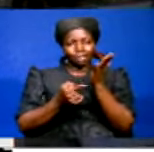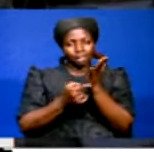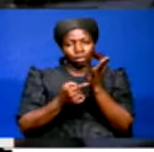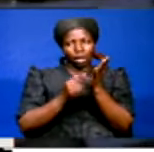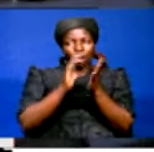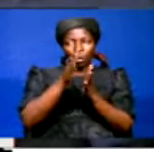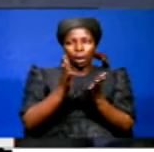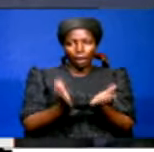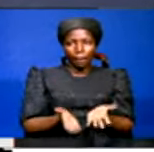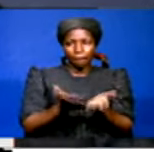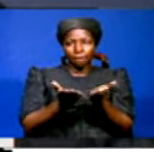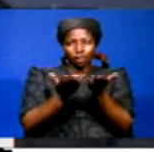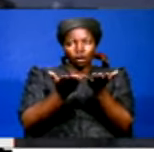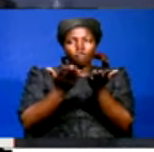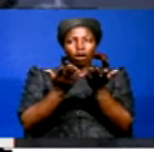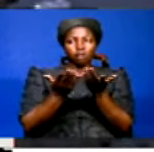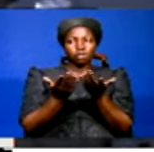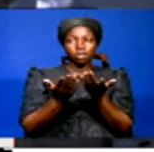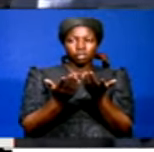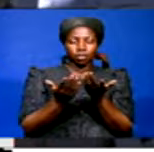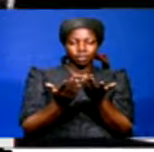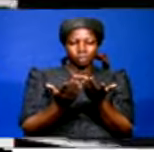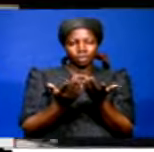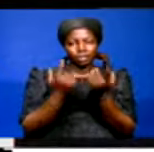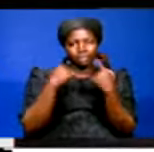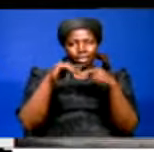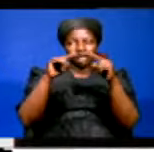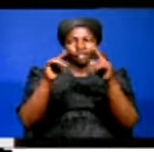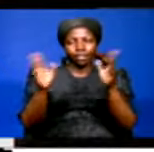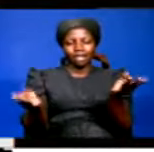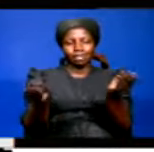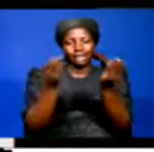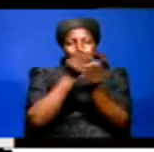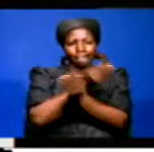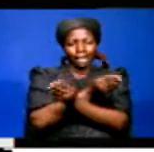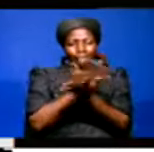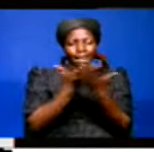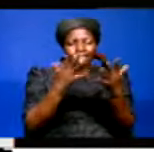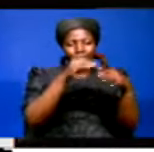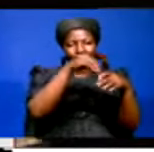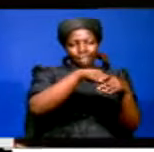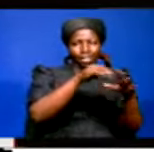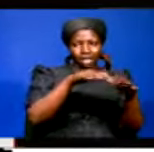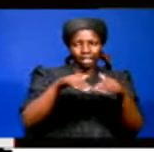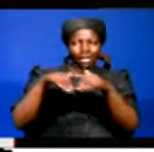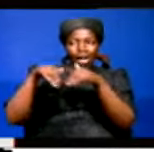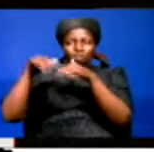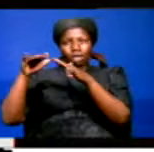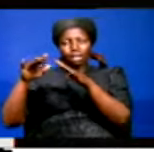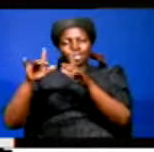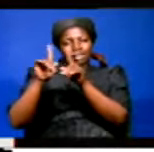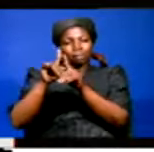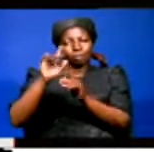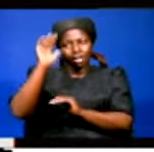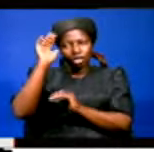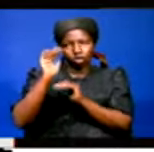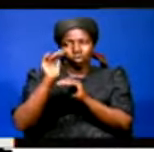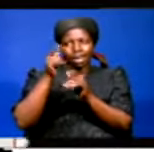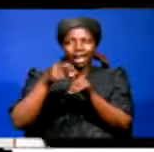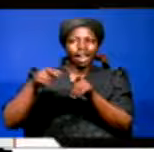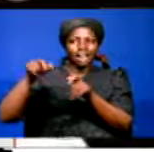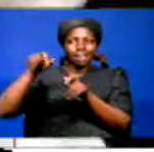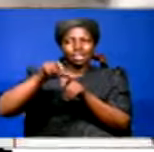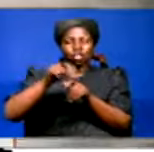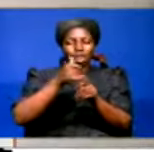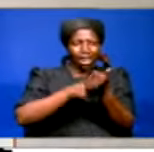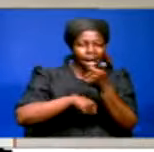ufanisi wa kubadilishana mizigo ndani na nje ya kabati na kupunguza shughuli za ziada za safari za